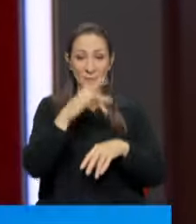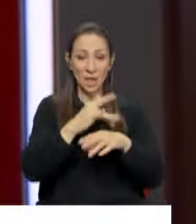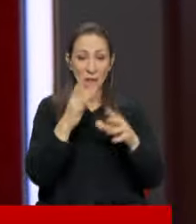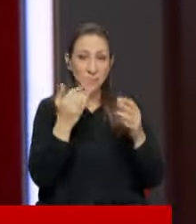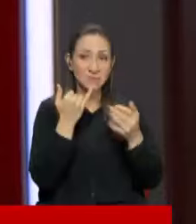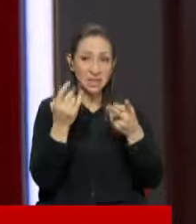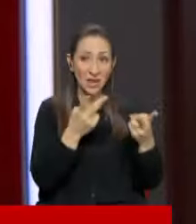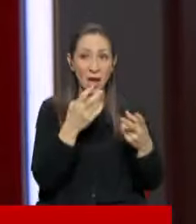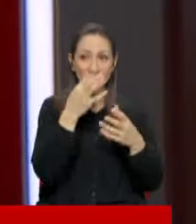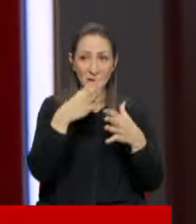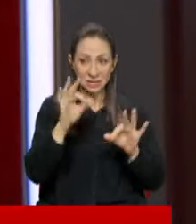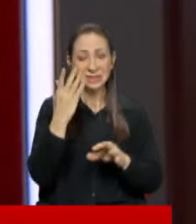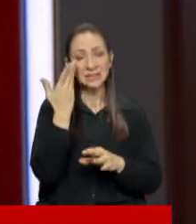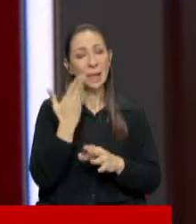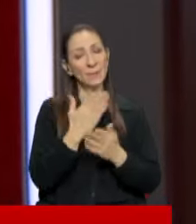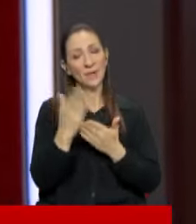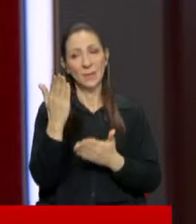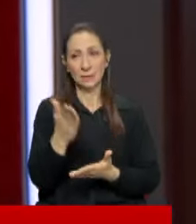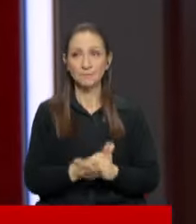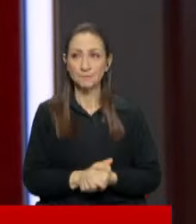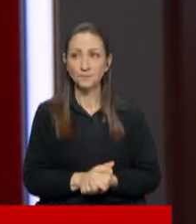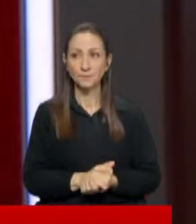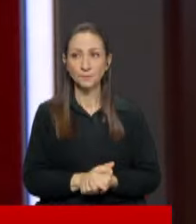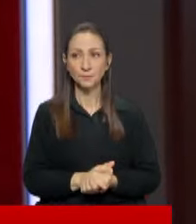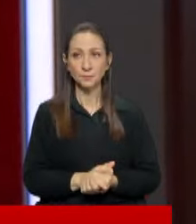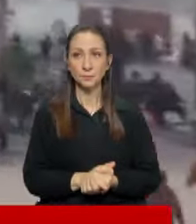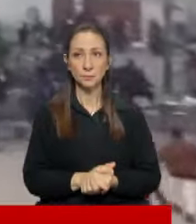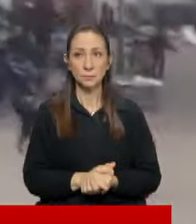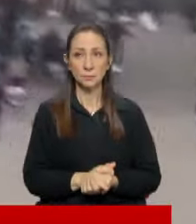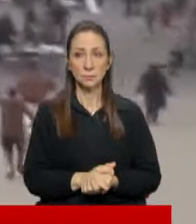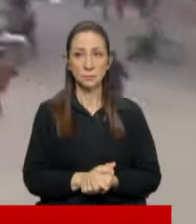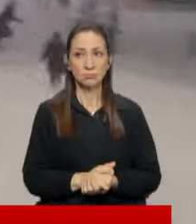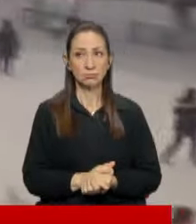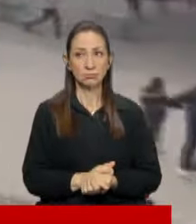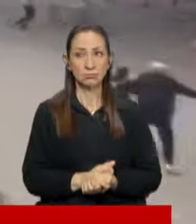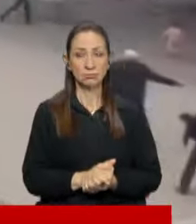Ona dair haberimiz hazır. İzleyip devam edelim. İzleyelim.